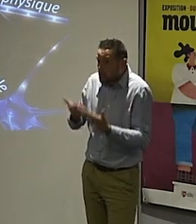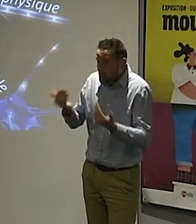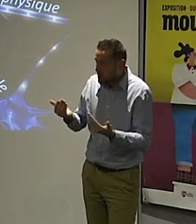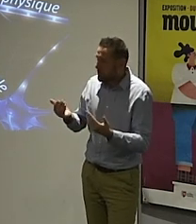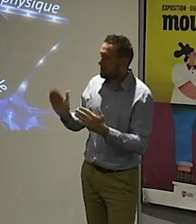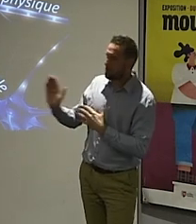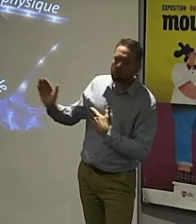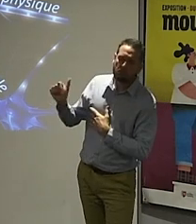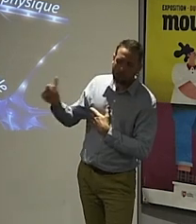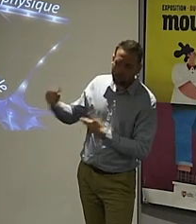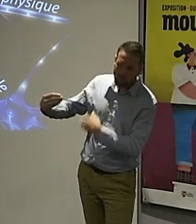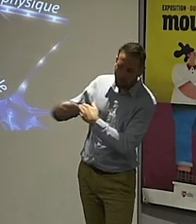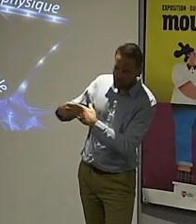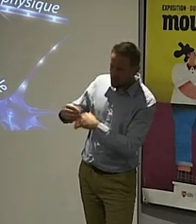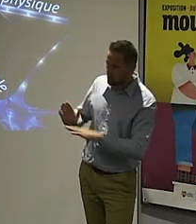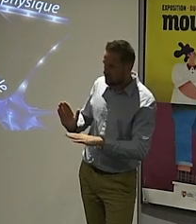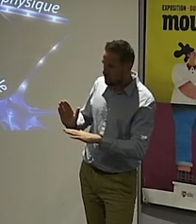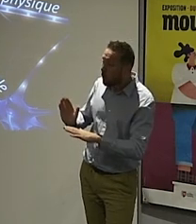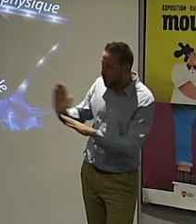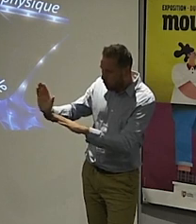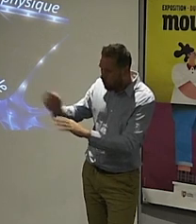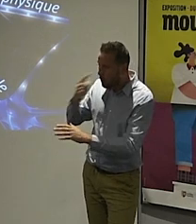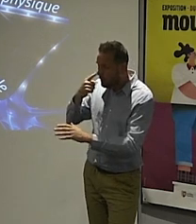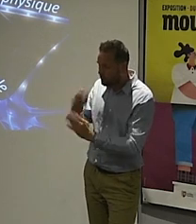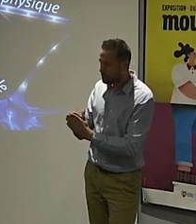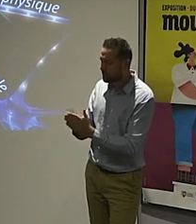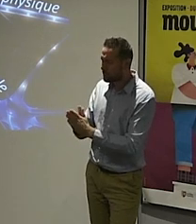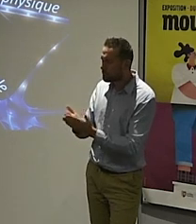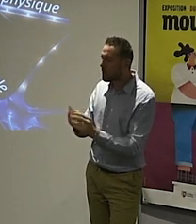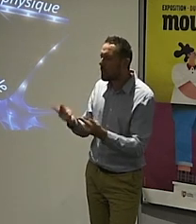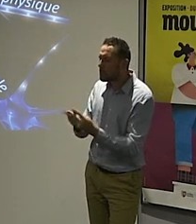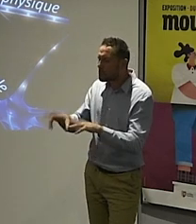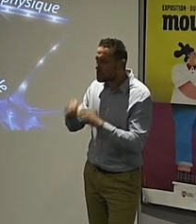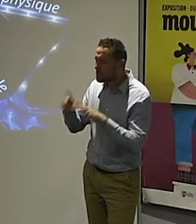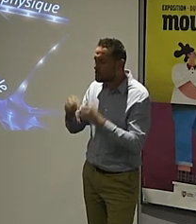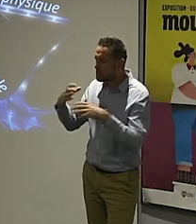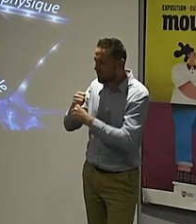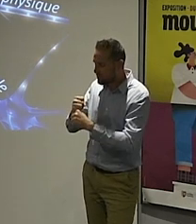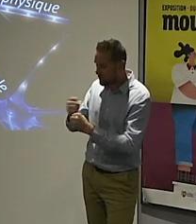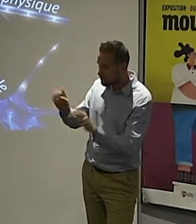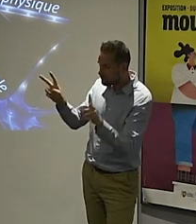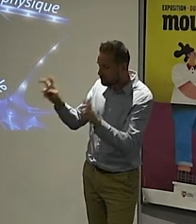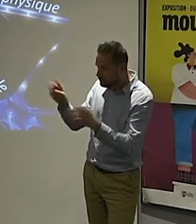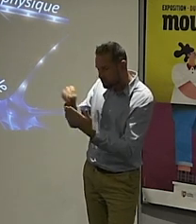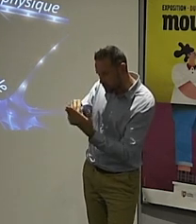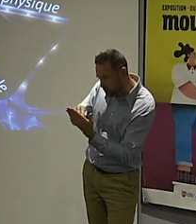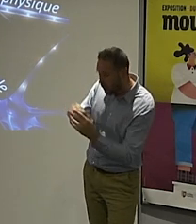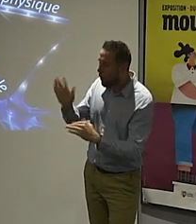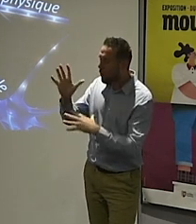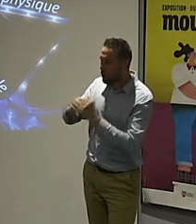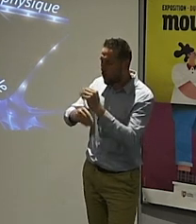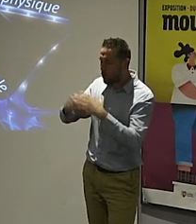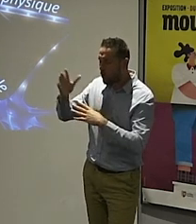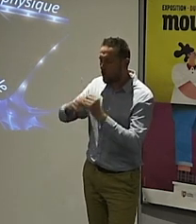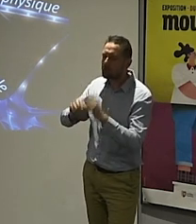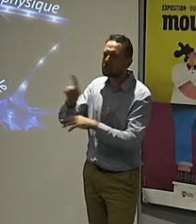écoutez, je vous donne un petit fascicule qui s'appelle « Au bonheur du GEM », que je ne connaissais pas. » Voilà. Bah, j'ai